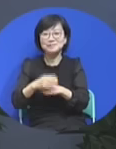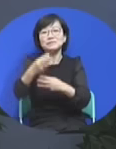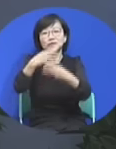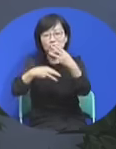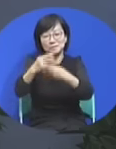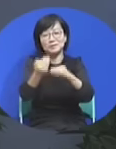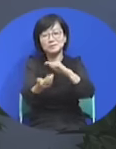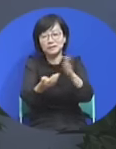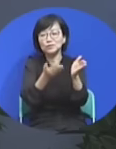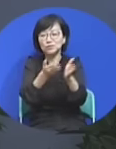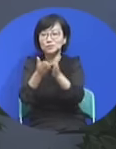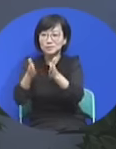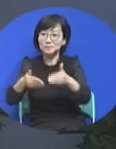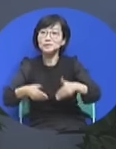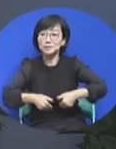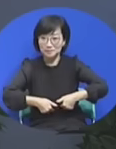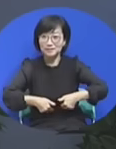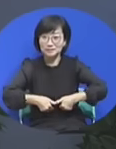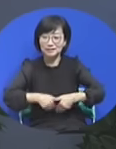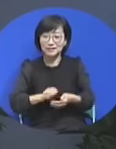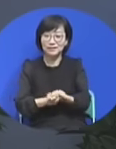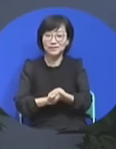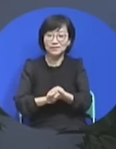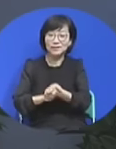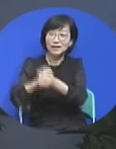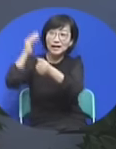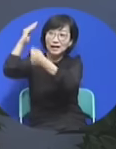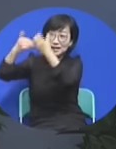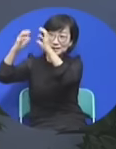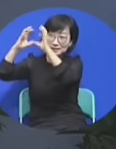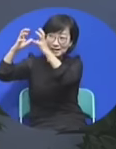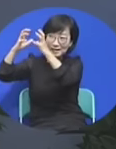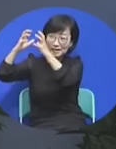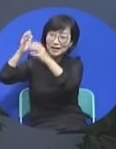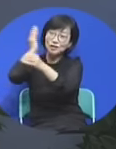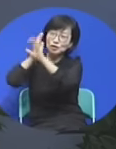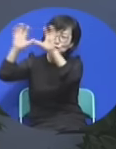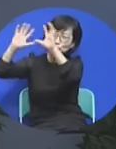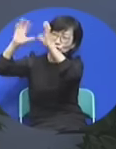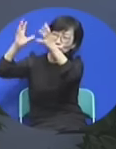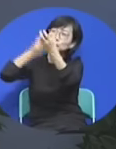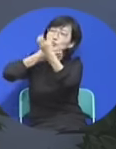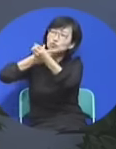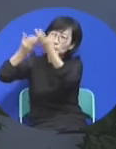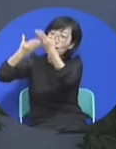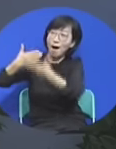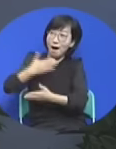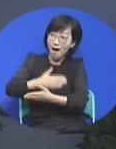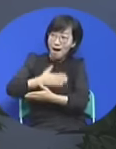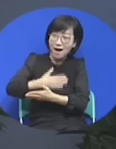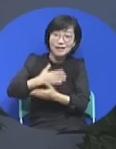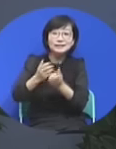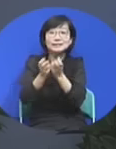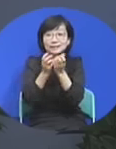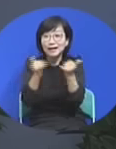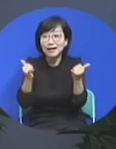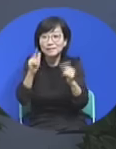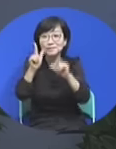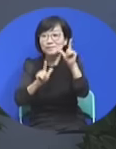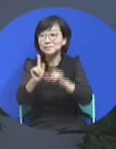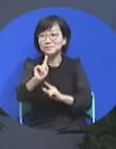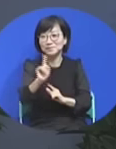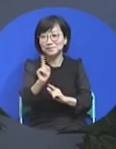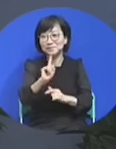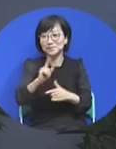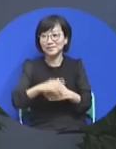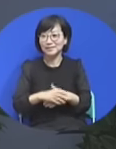prepare themselves. 정말 하나님의 나라 천국 배경 아는 사람은 어떻습니까? What kind of person? What is the state of the person who really enjoys